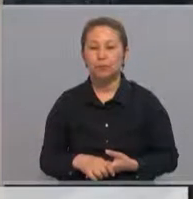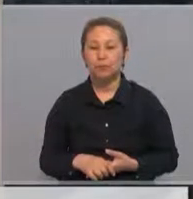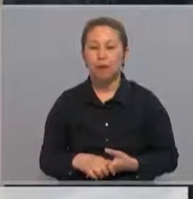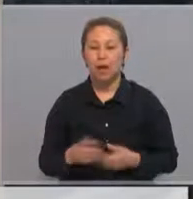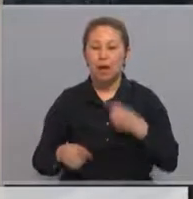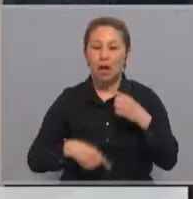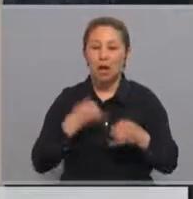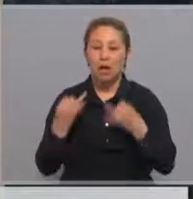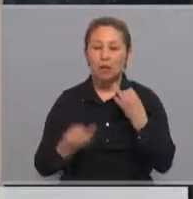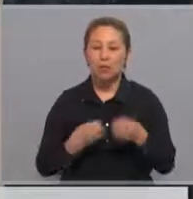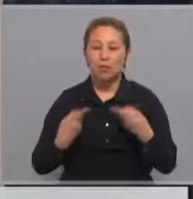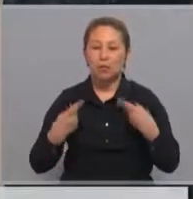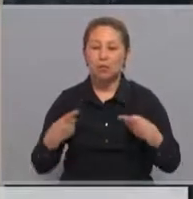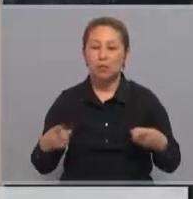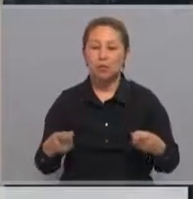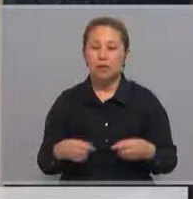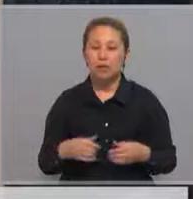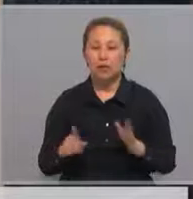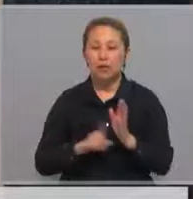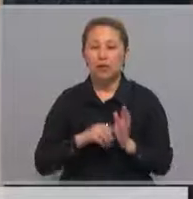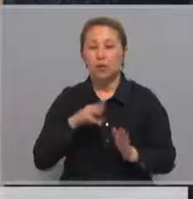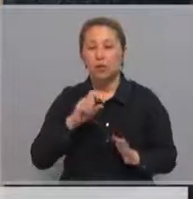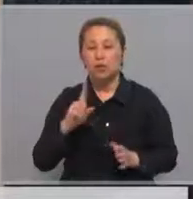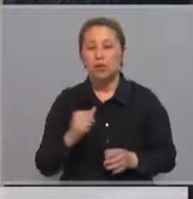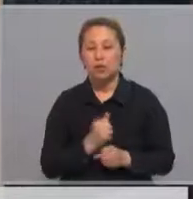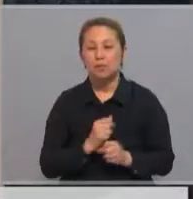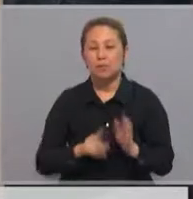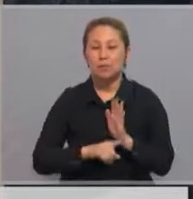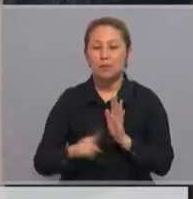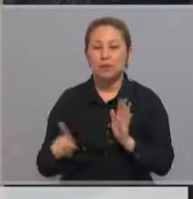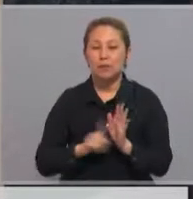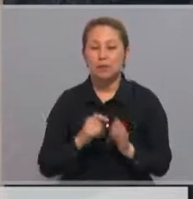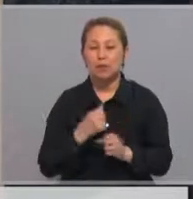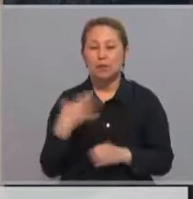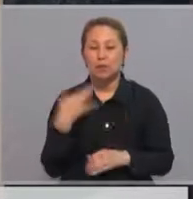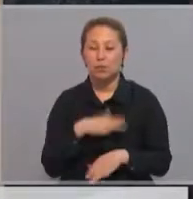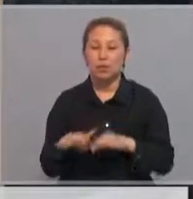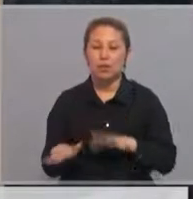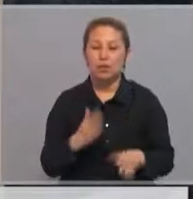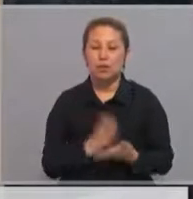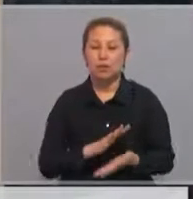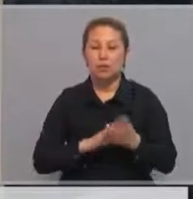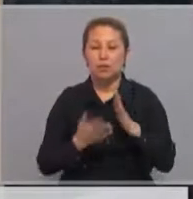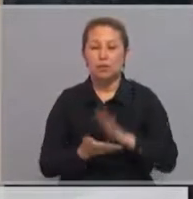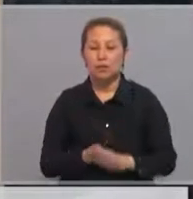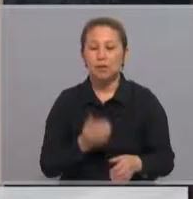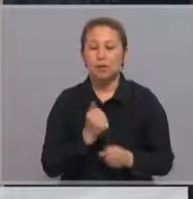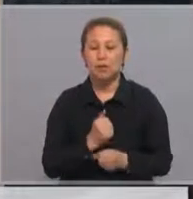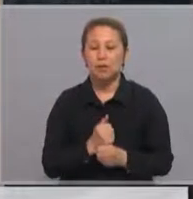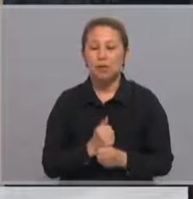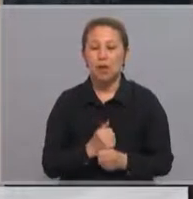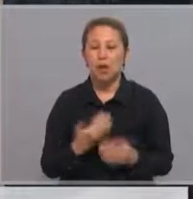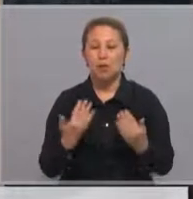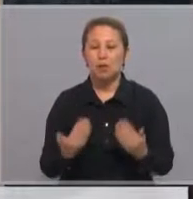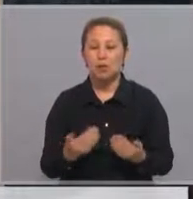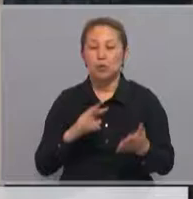бөлісіп, одан бөлек әртүрлі туризм саласында ертен көптеген шаралар өтеді. Сол жағынан да келісім шарттарды жасақтап,